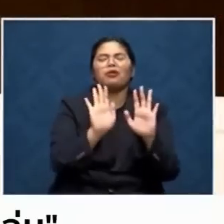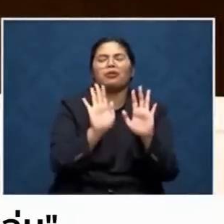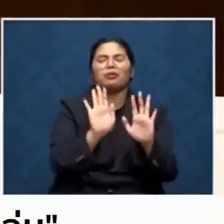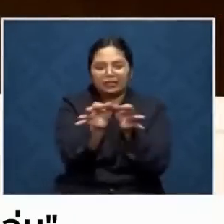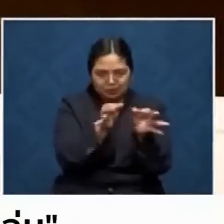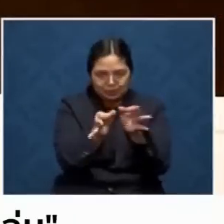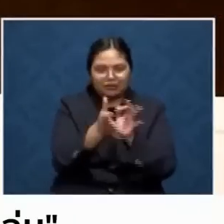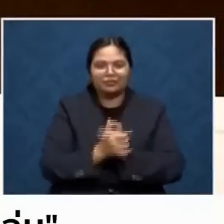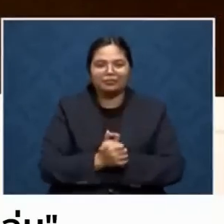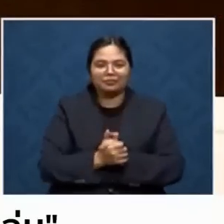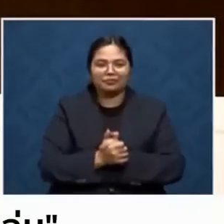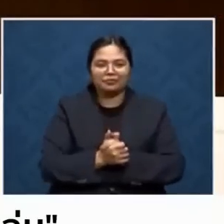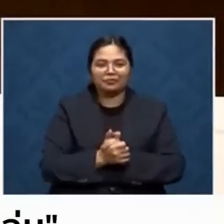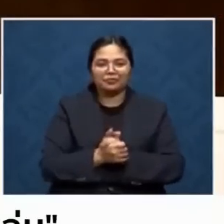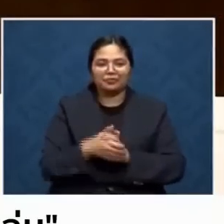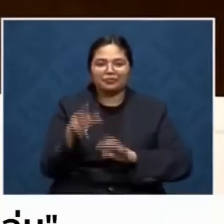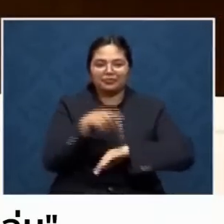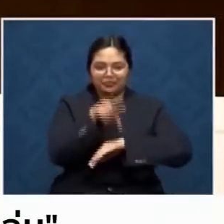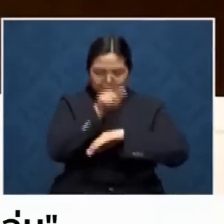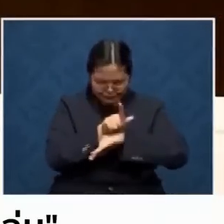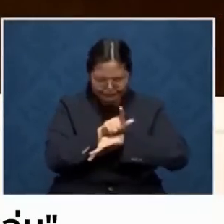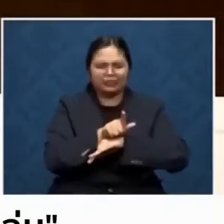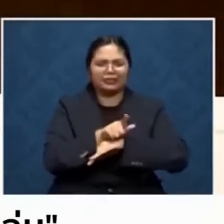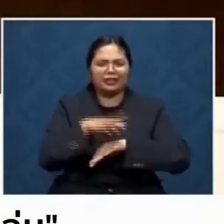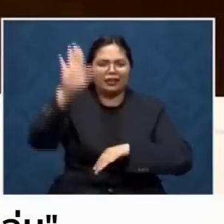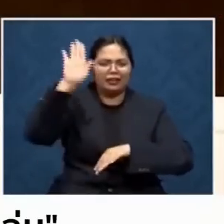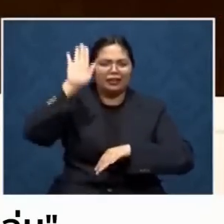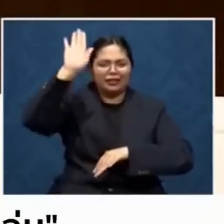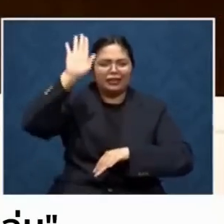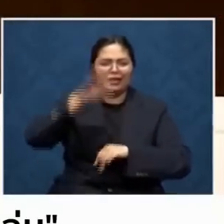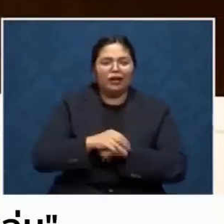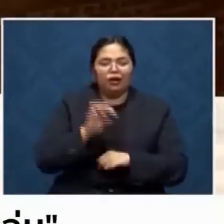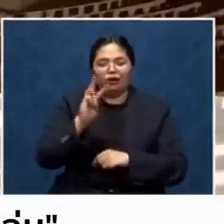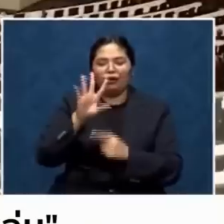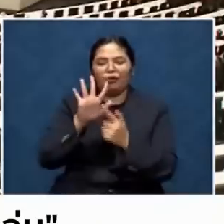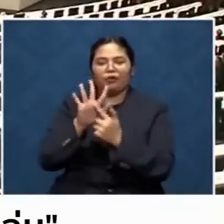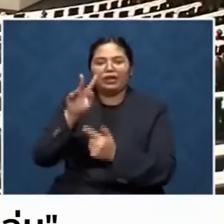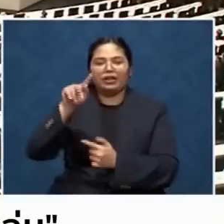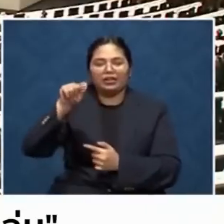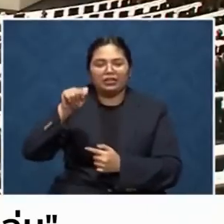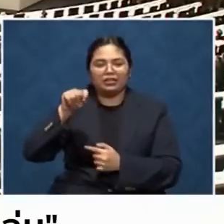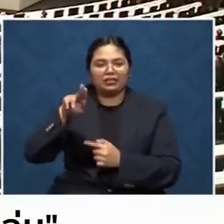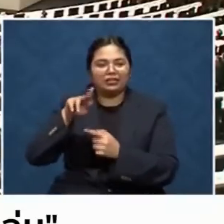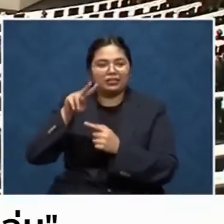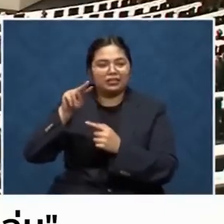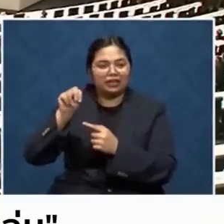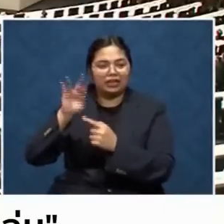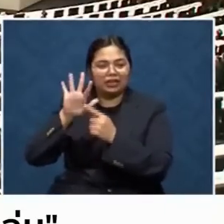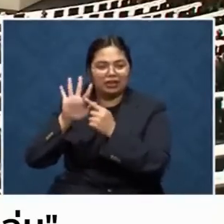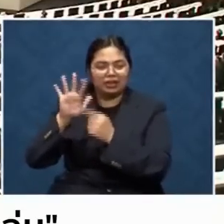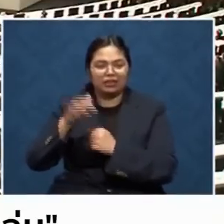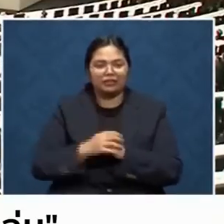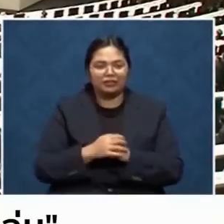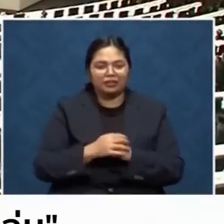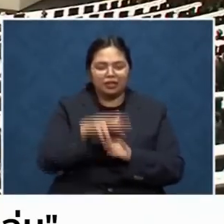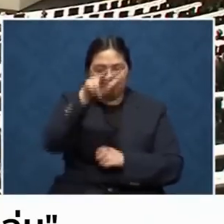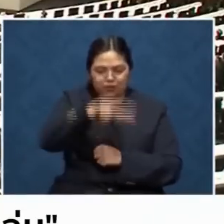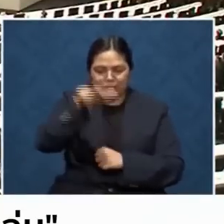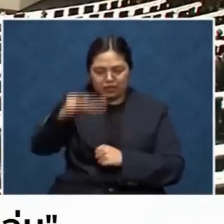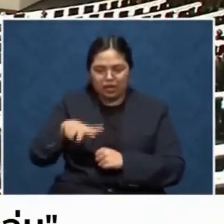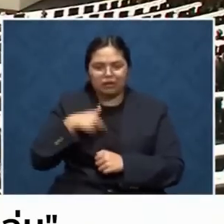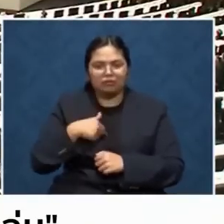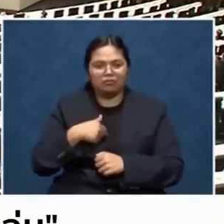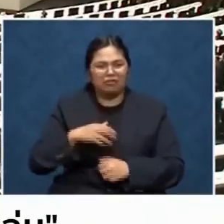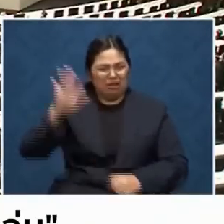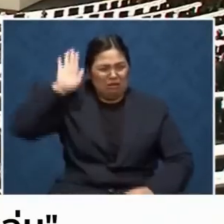นะครับ ท่านประธานครับท่านประธานครับ ครับ ครับผมวัฒนาสัพพโสสกลนครเพื่อไทยผมประท้วงท่านประ